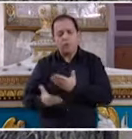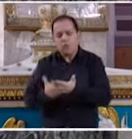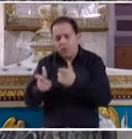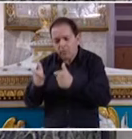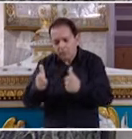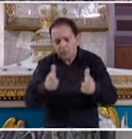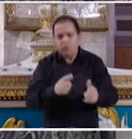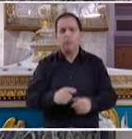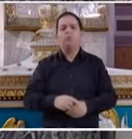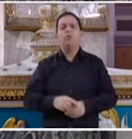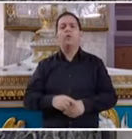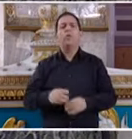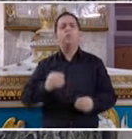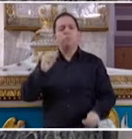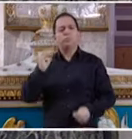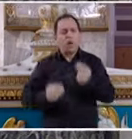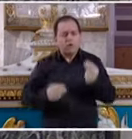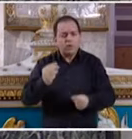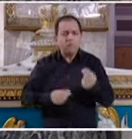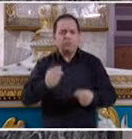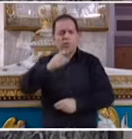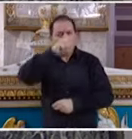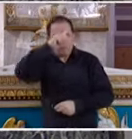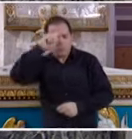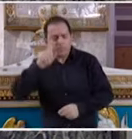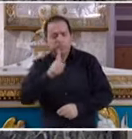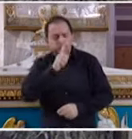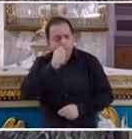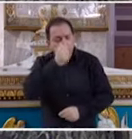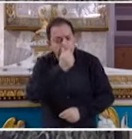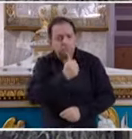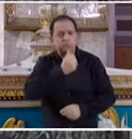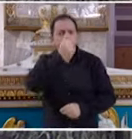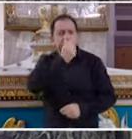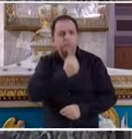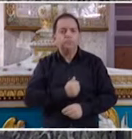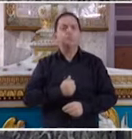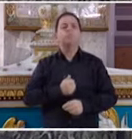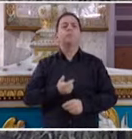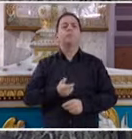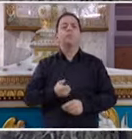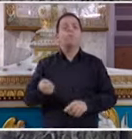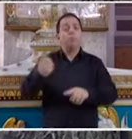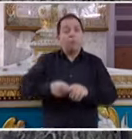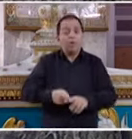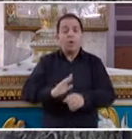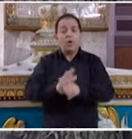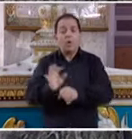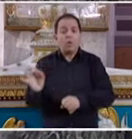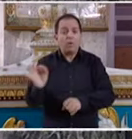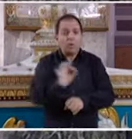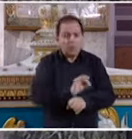των ενδυνές περιστάσεις και υπομονή διαβιούντων και των εντυπαρούσι πανδημία